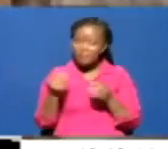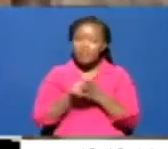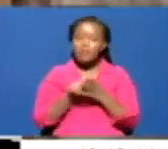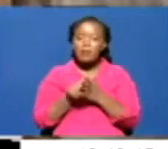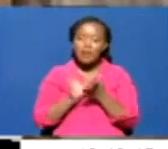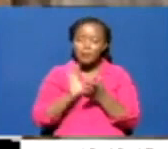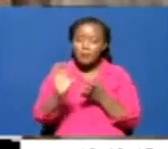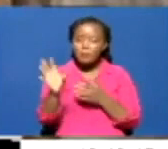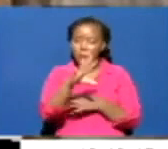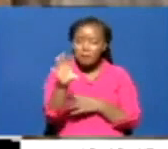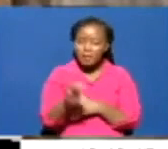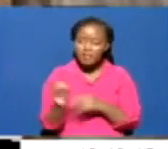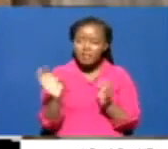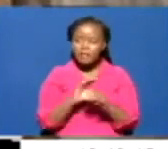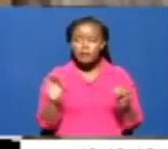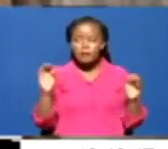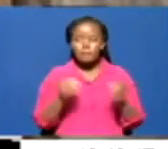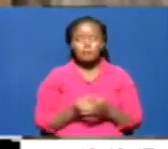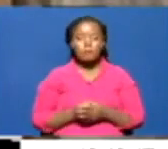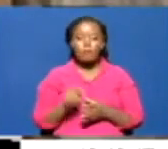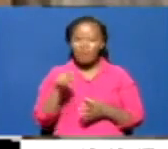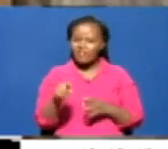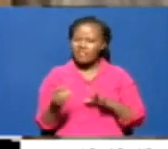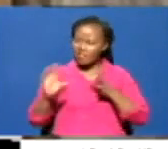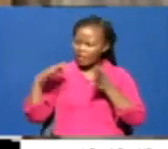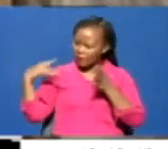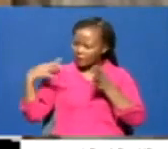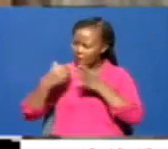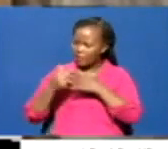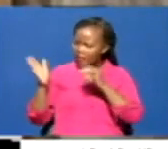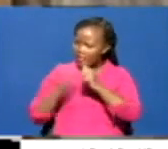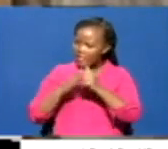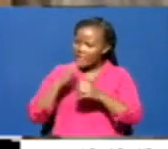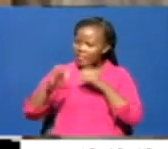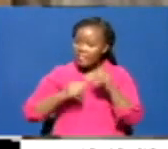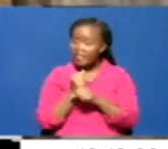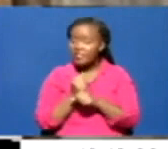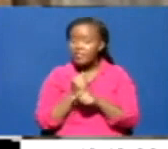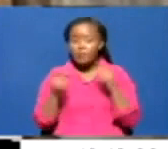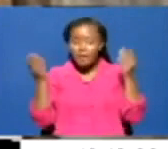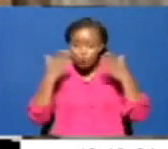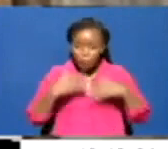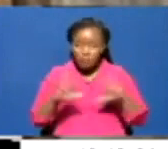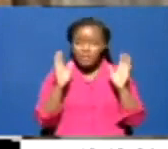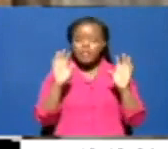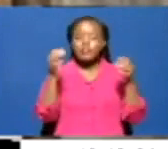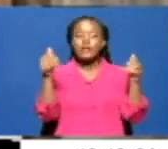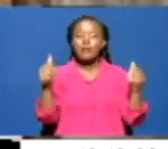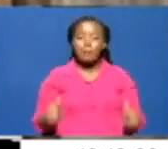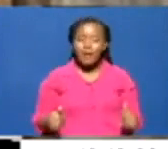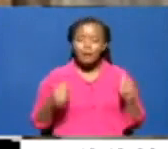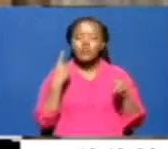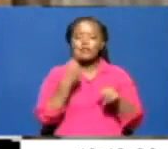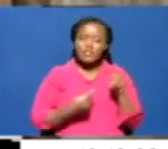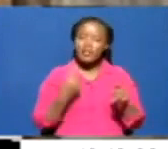hiyo. Karibu imechukua miaka 9 sasa na bado haijaisha. Unasikia kila mwaka inatengewa